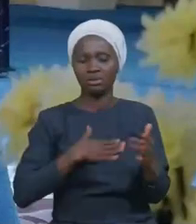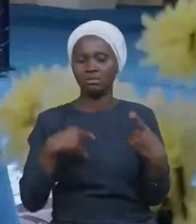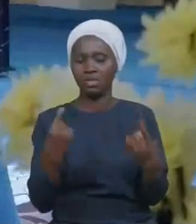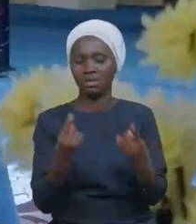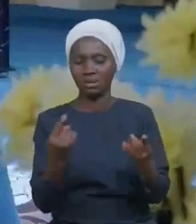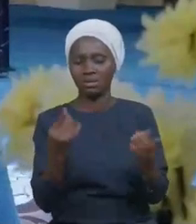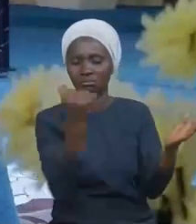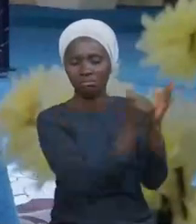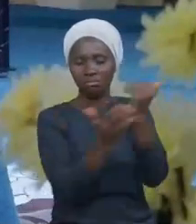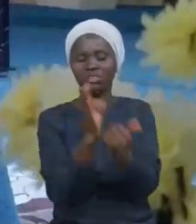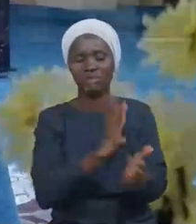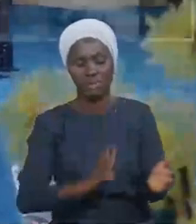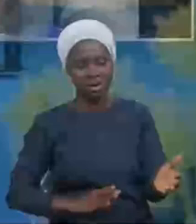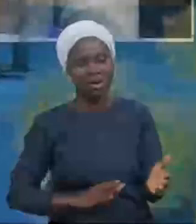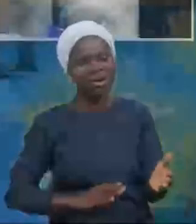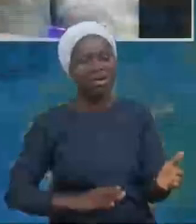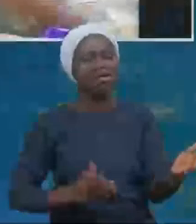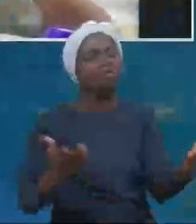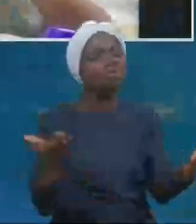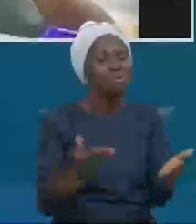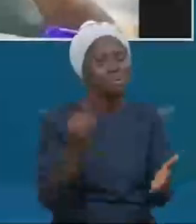Et maintenant, si je ne me répands pas,